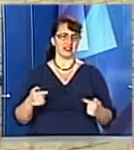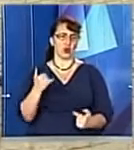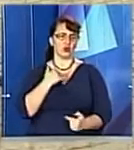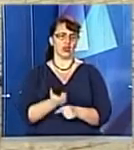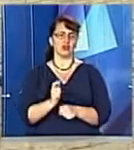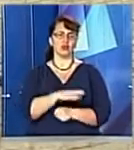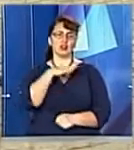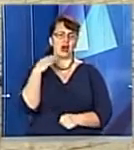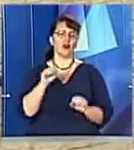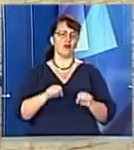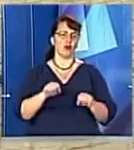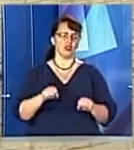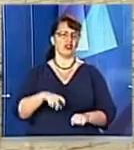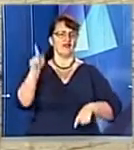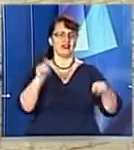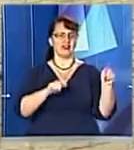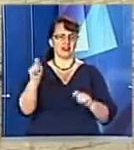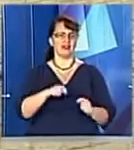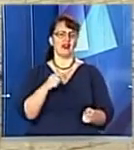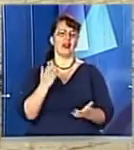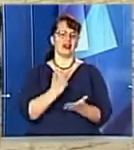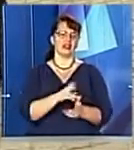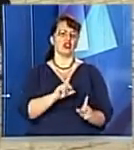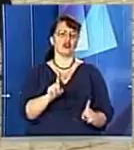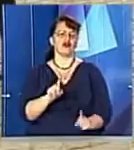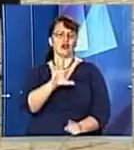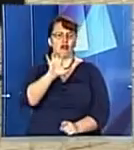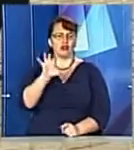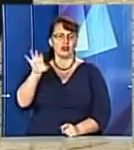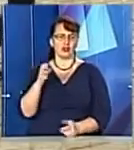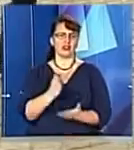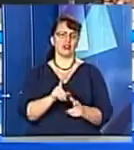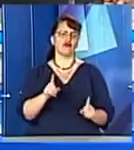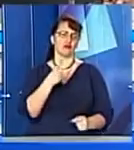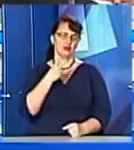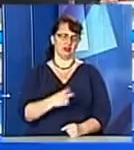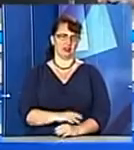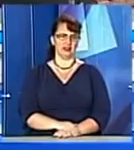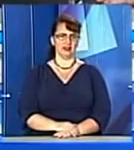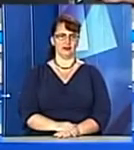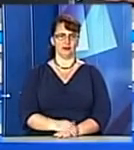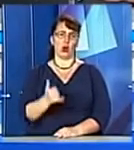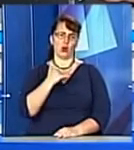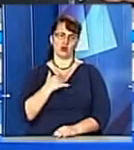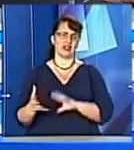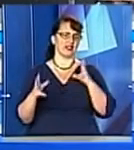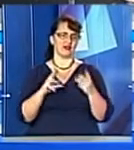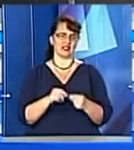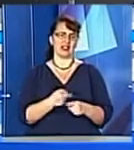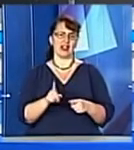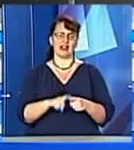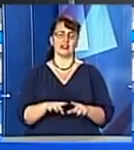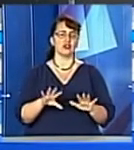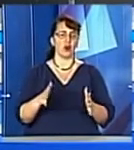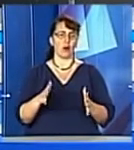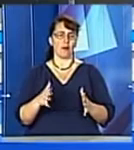багато можливостей, дуже багато фестивалів, і є що фотографувати, є що подивитися. У нас все на цьому.